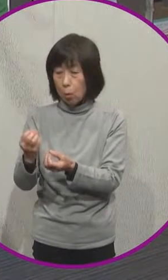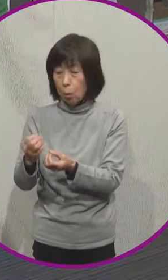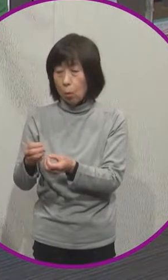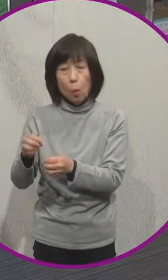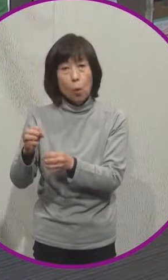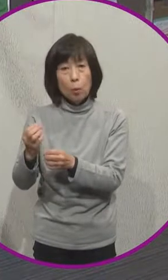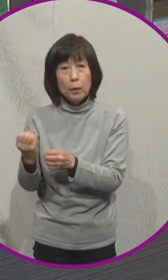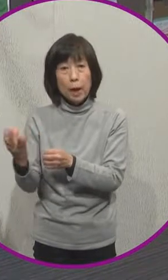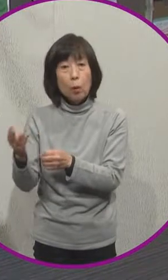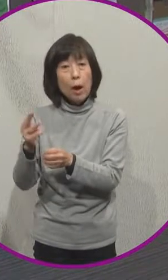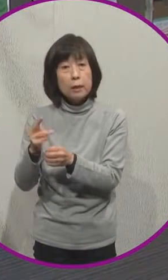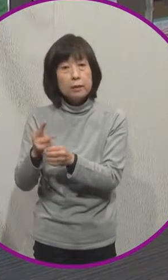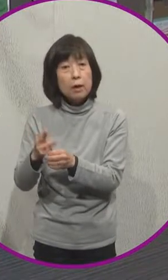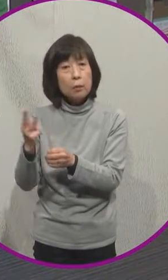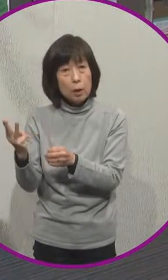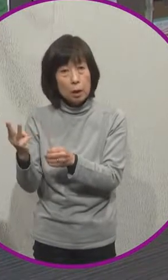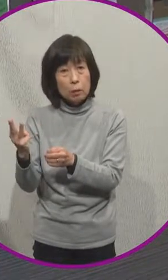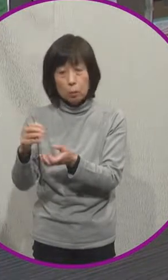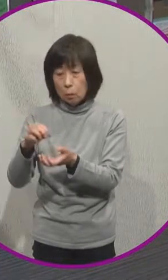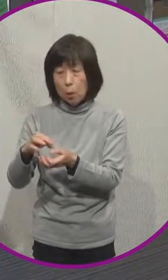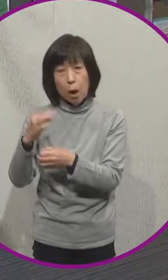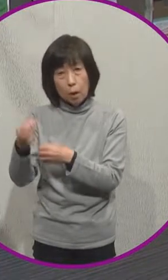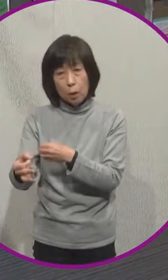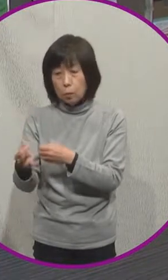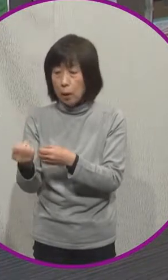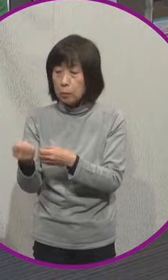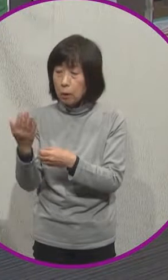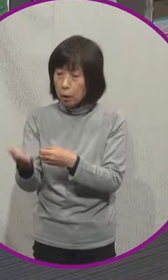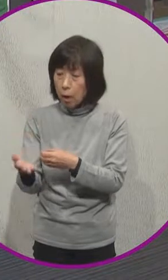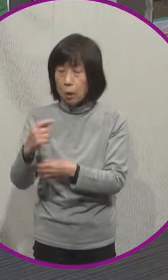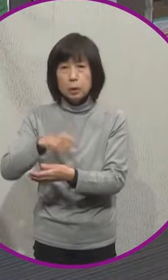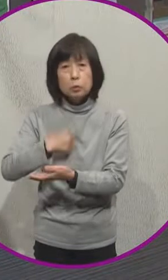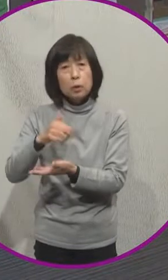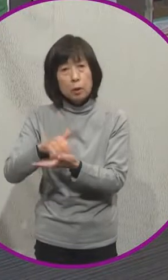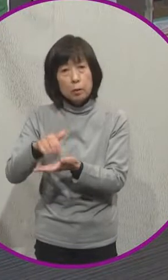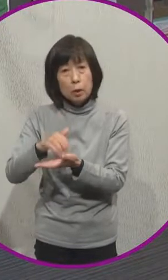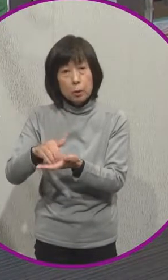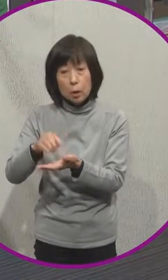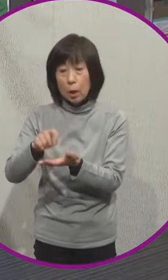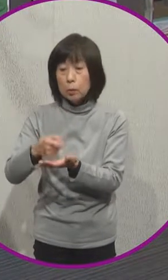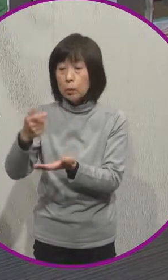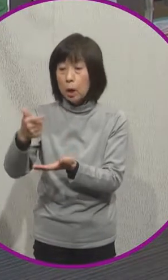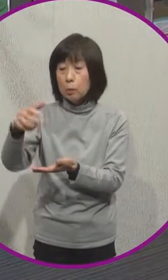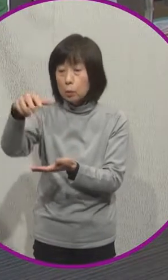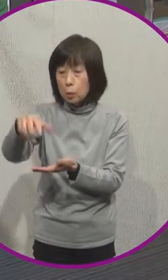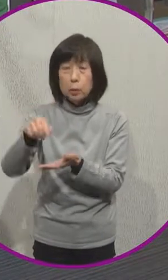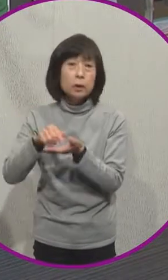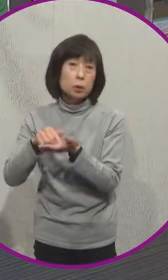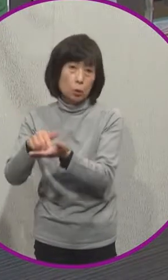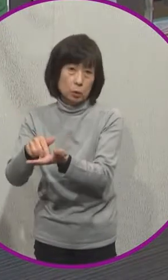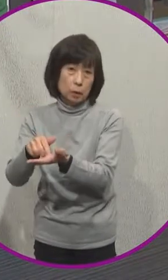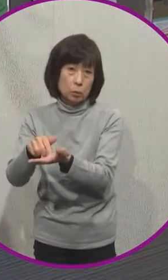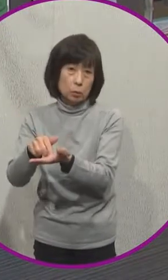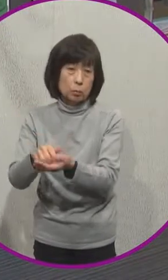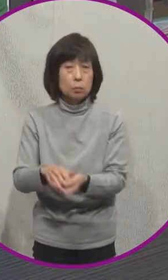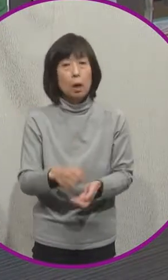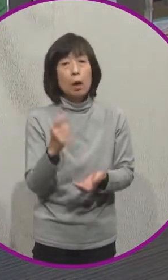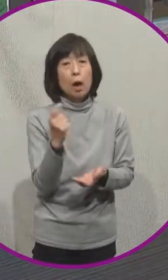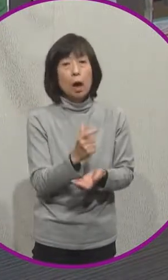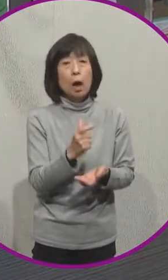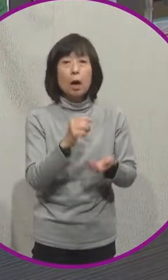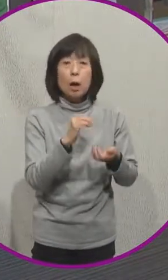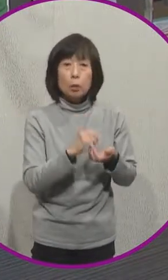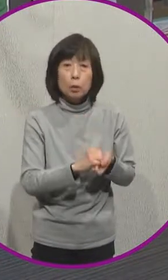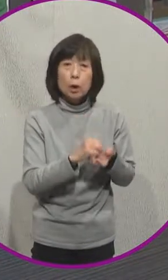は3年の納税額を自分で計算をして税務署へ申告するものです確定申告をした人は